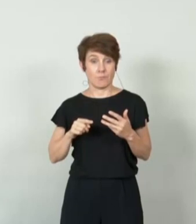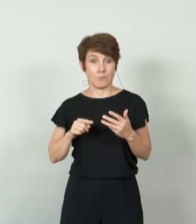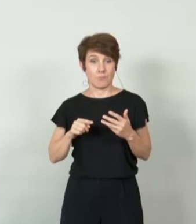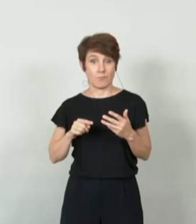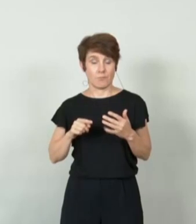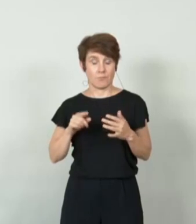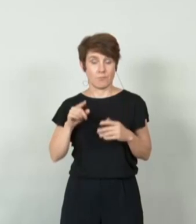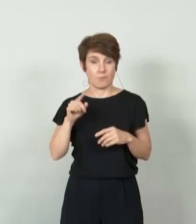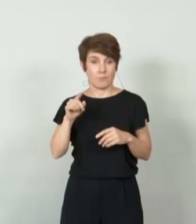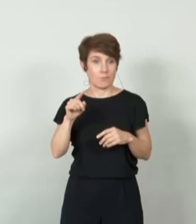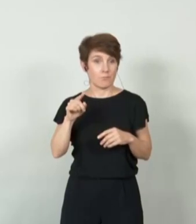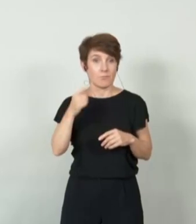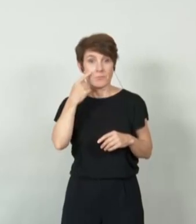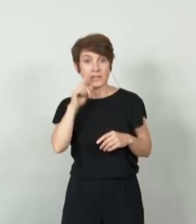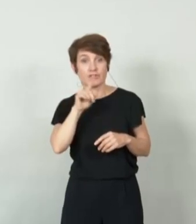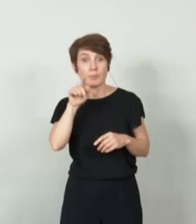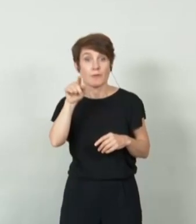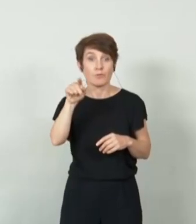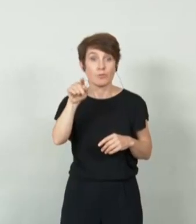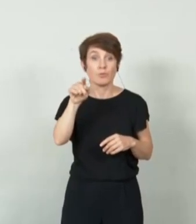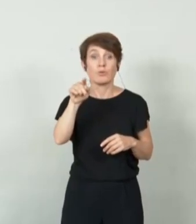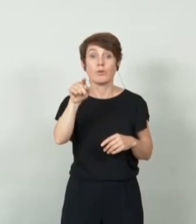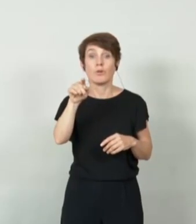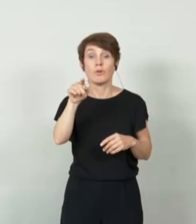j'ai pas vu ce que faisait